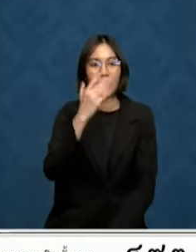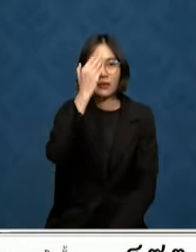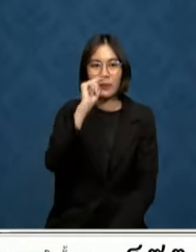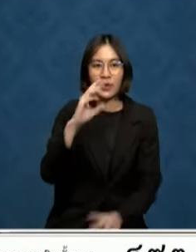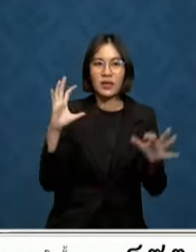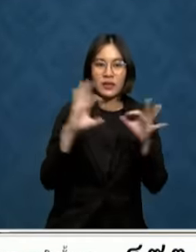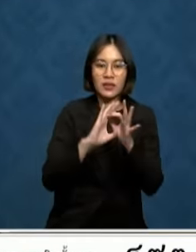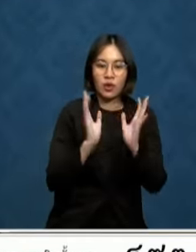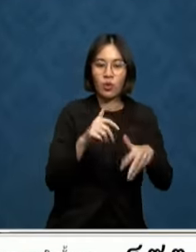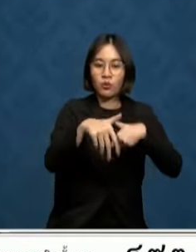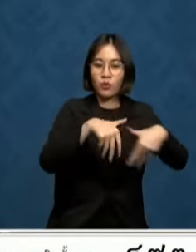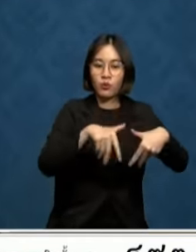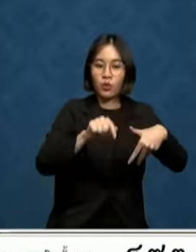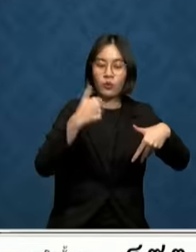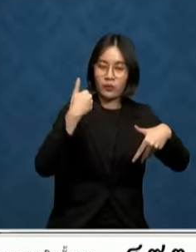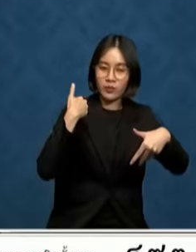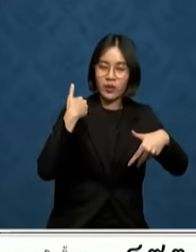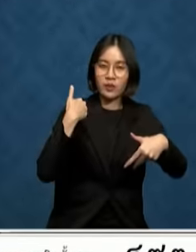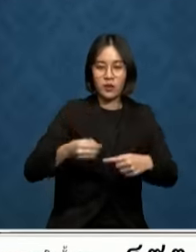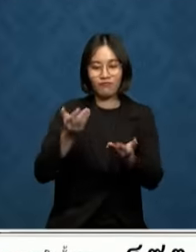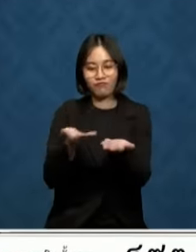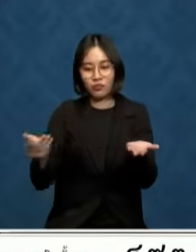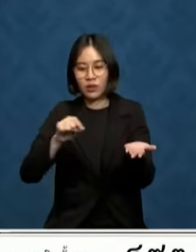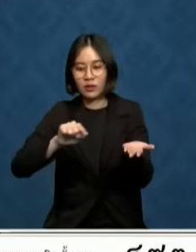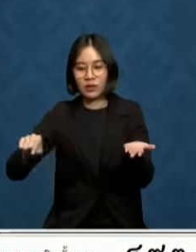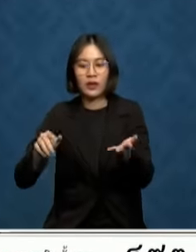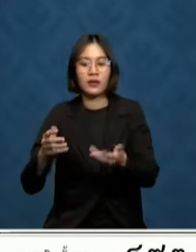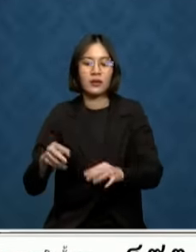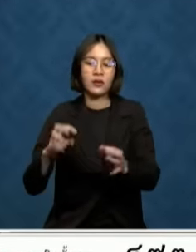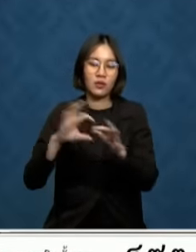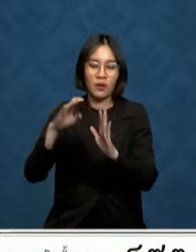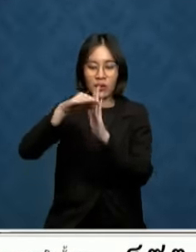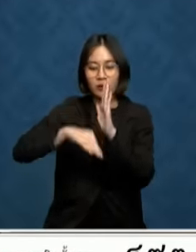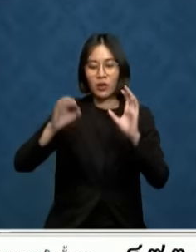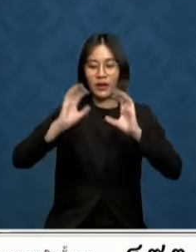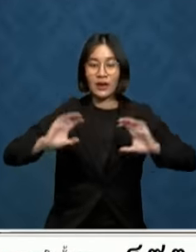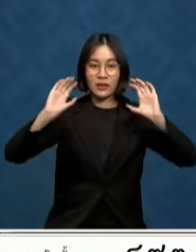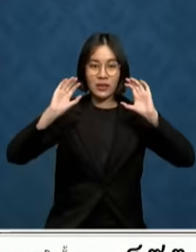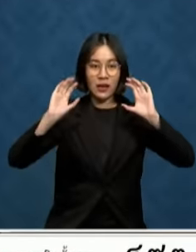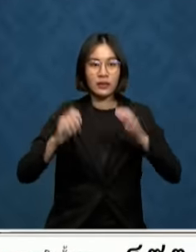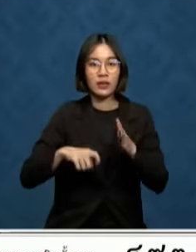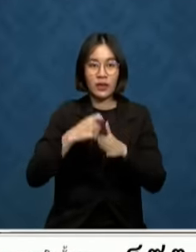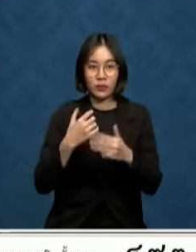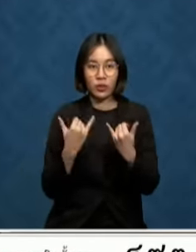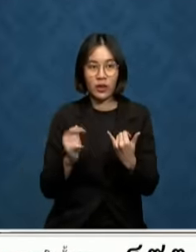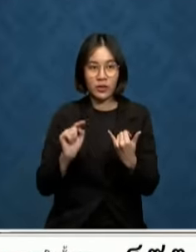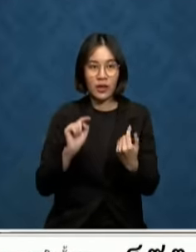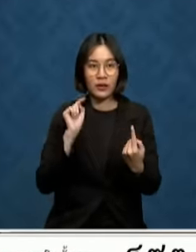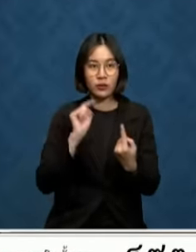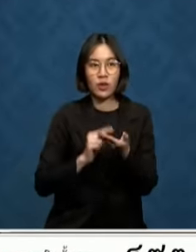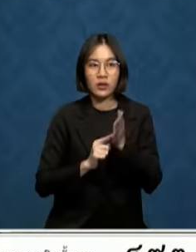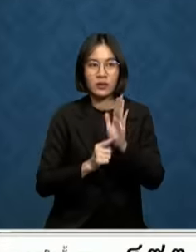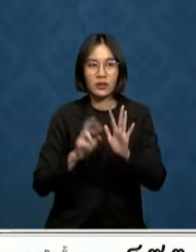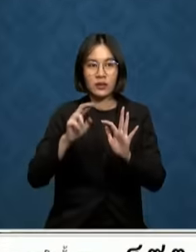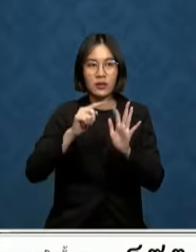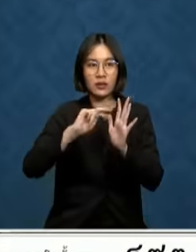เกี่ยวพันกับคนจำนวมาก และหลายเรื่องก็เป็เรื่องทั่วไปของขนตอนทางราชการด้วยเหตุนี้ ในการเสน